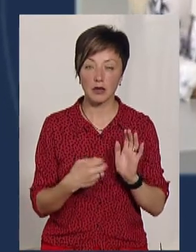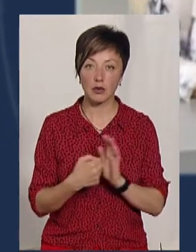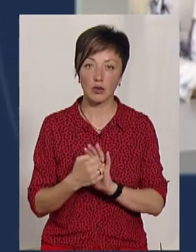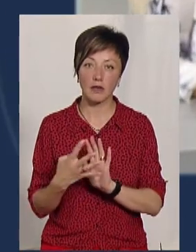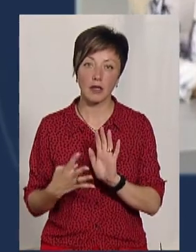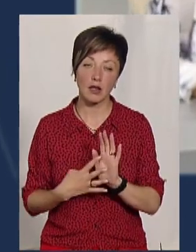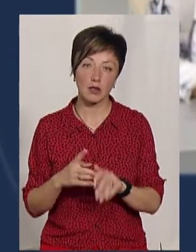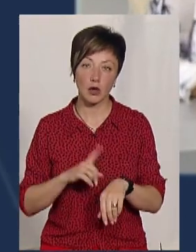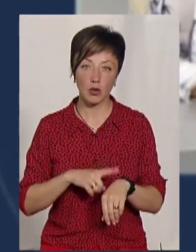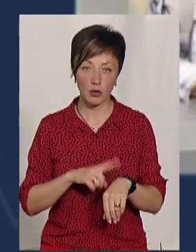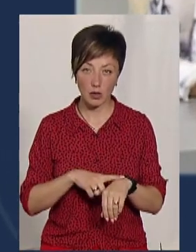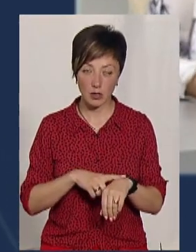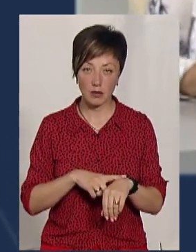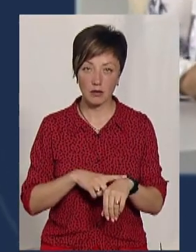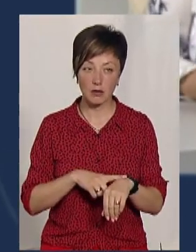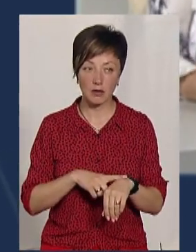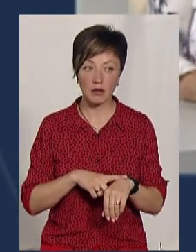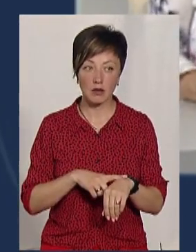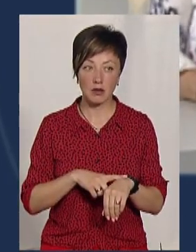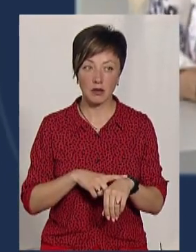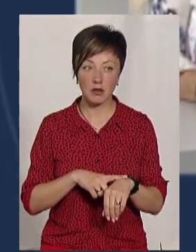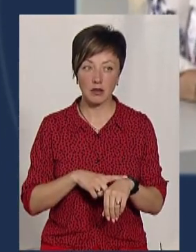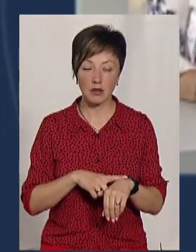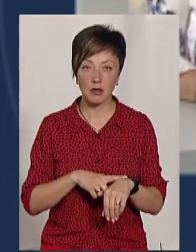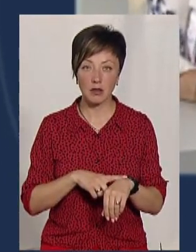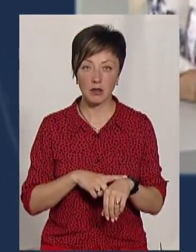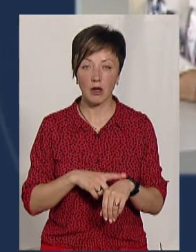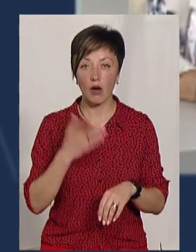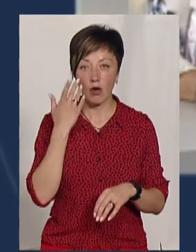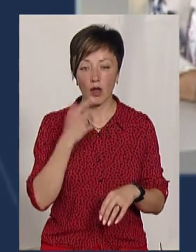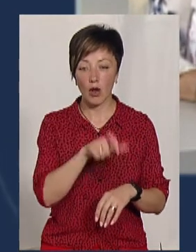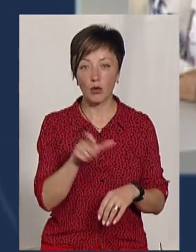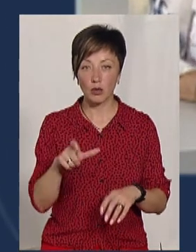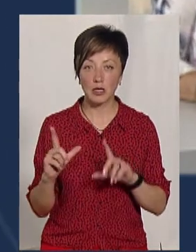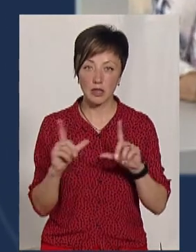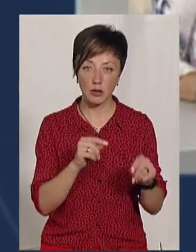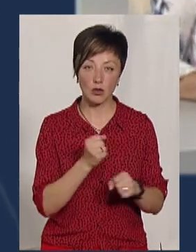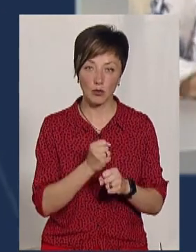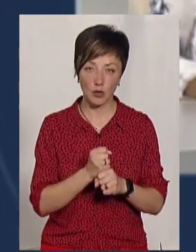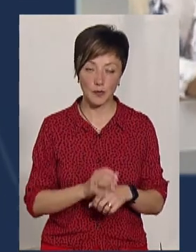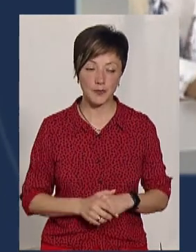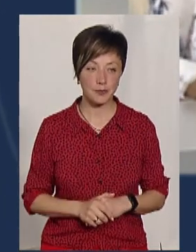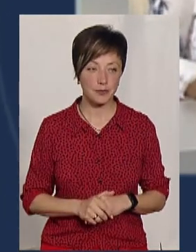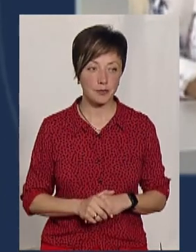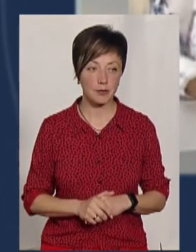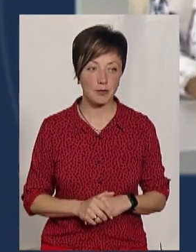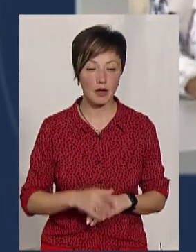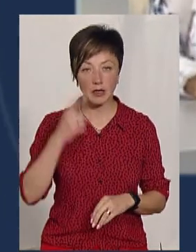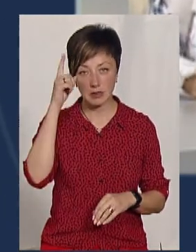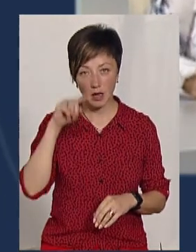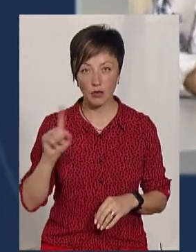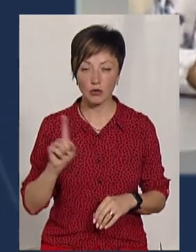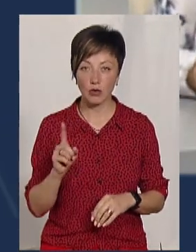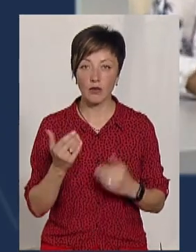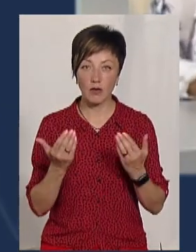до 19 годин, в ті години, коли люди дістаються своєї роботи. Знаю,